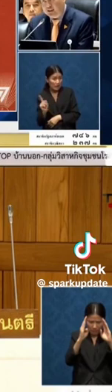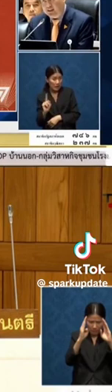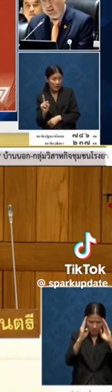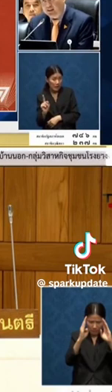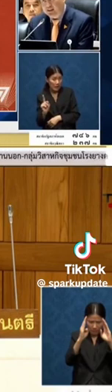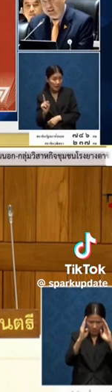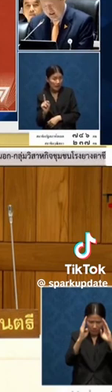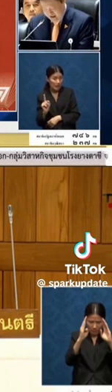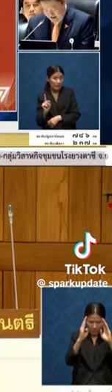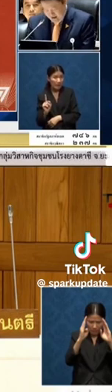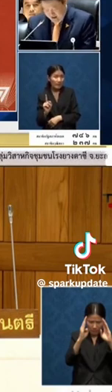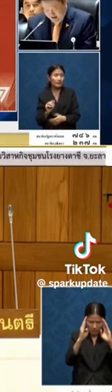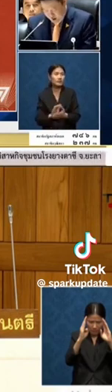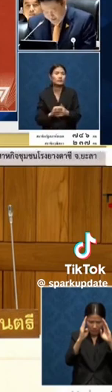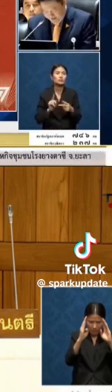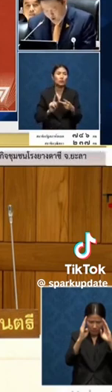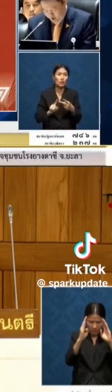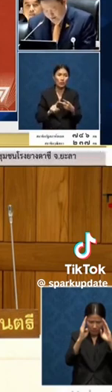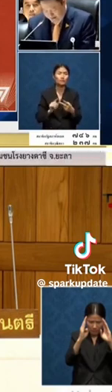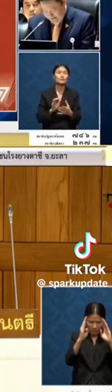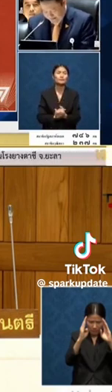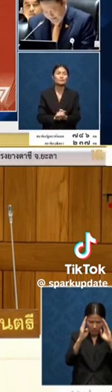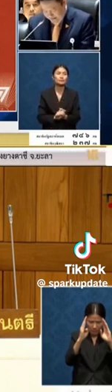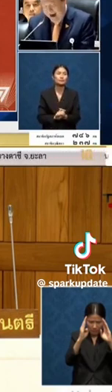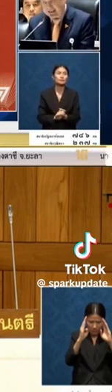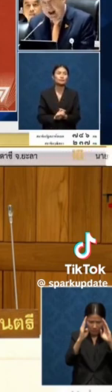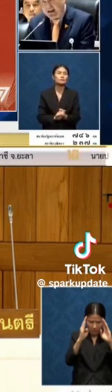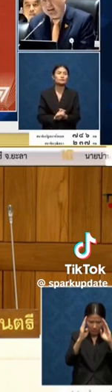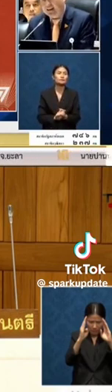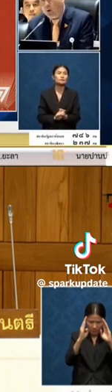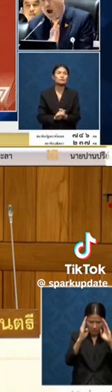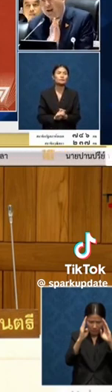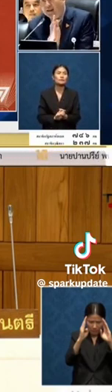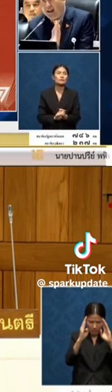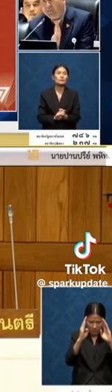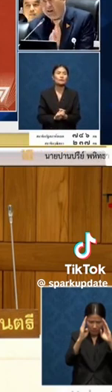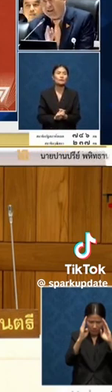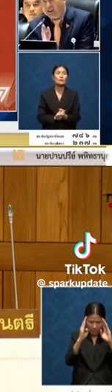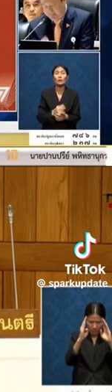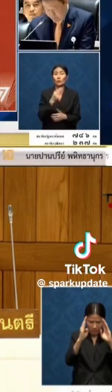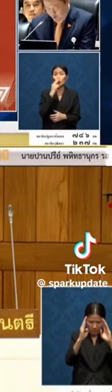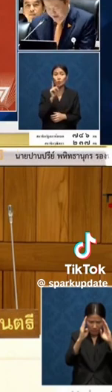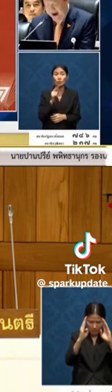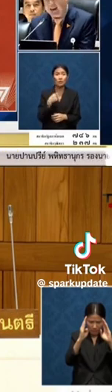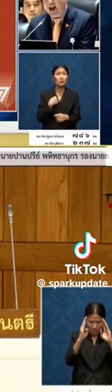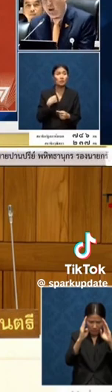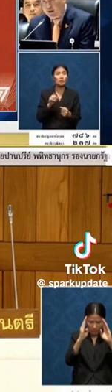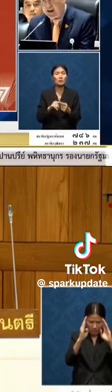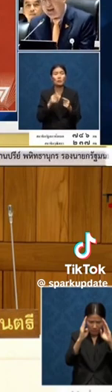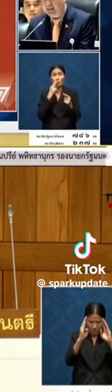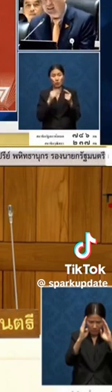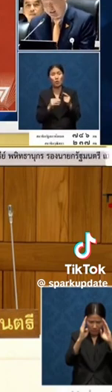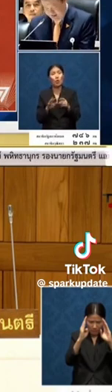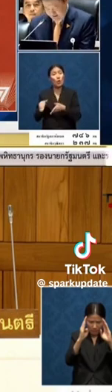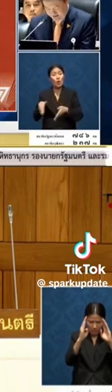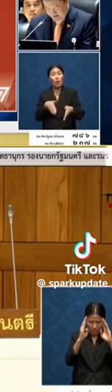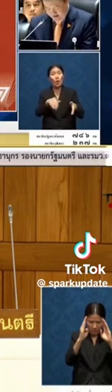องถิ่นข้อที่2ท่านจะเลือกทางใดระหว่างแลนด์บริดจ์กับคลองไทยเอาให้ชั